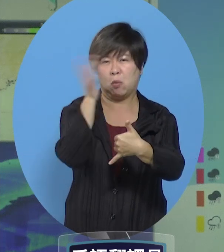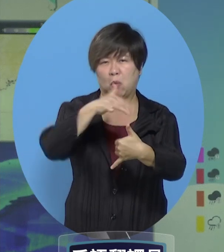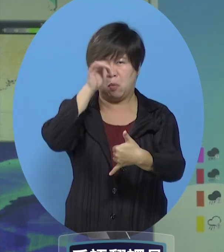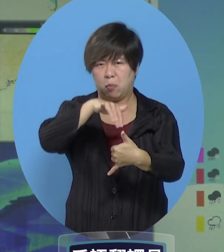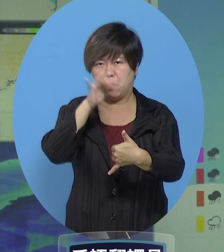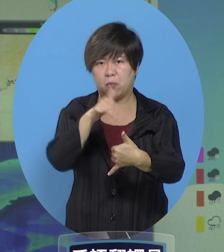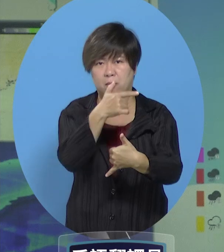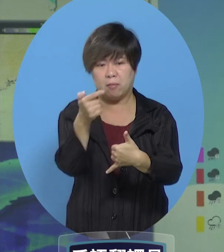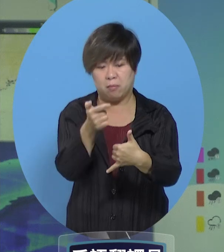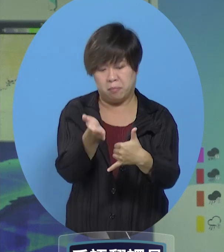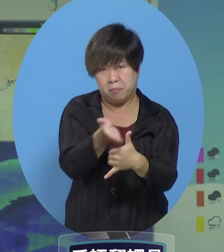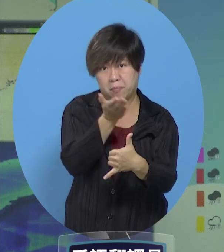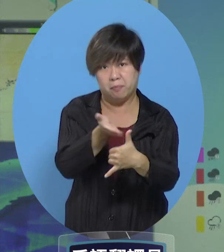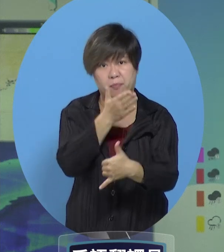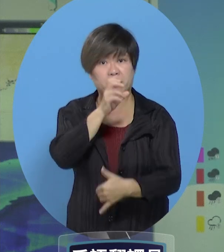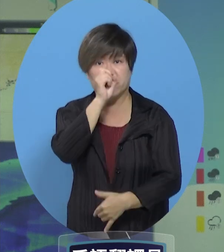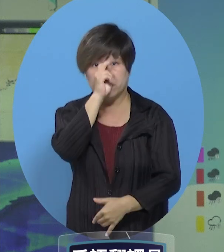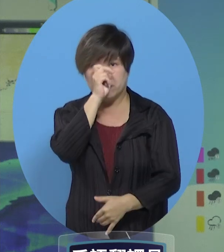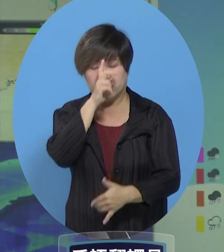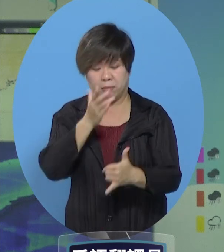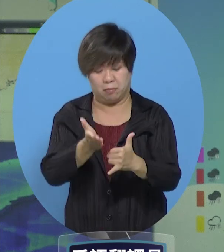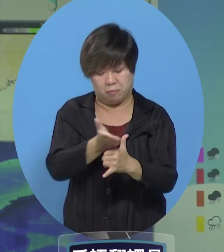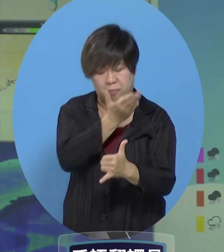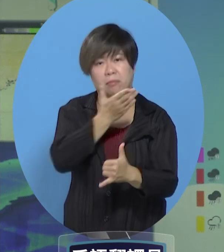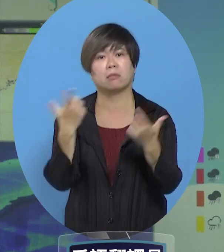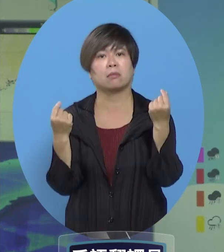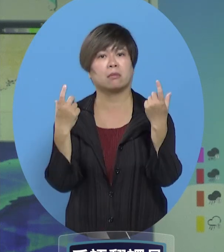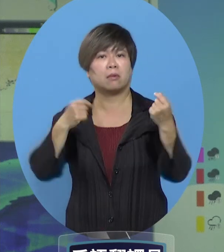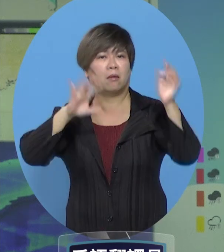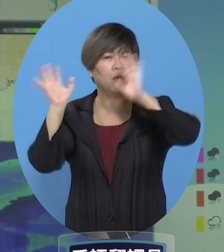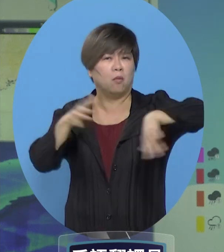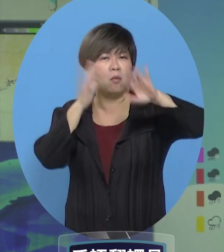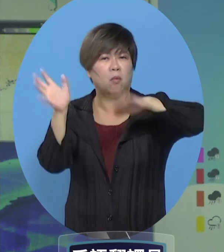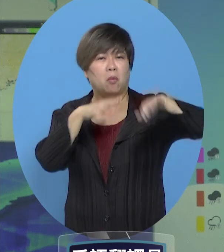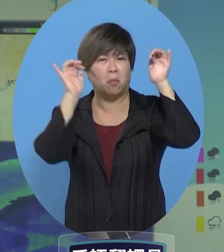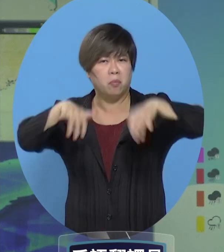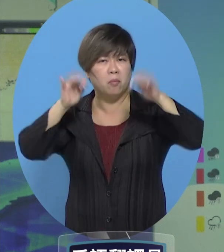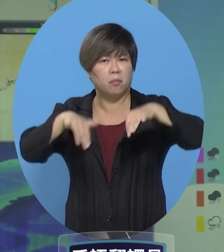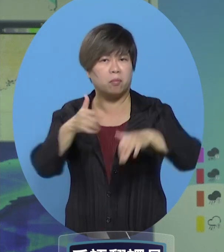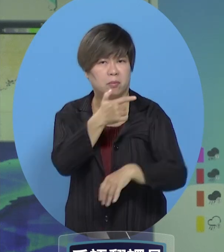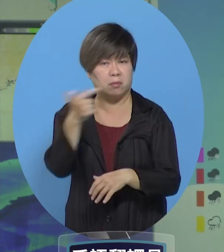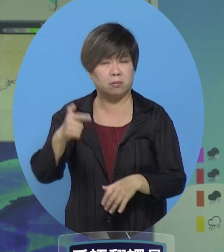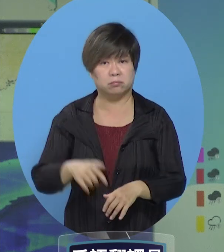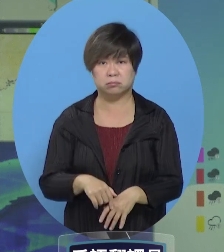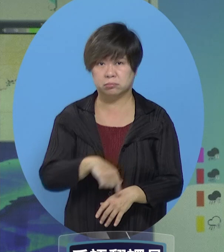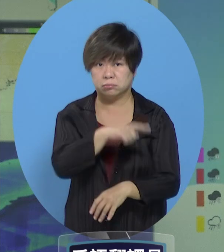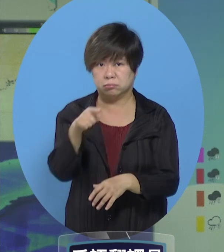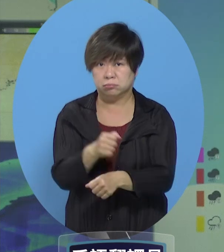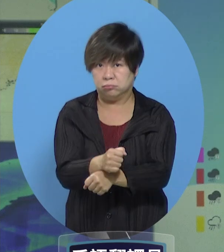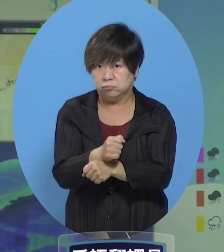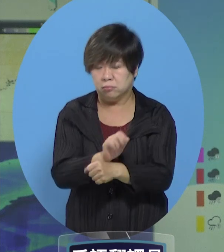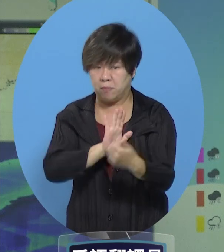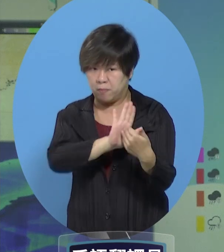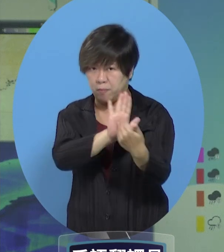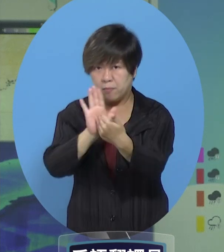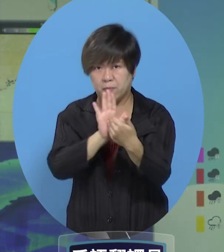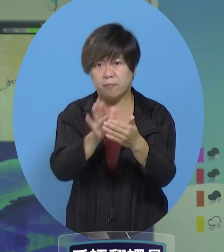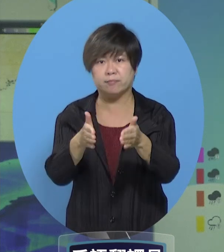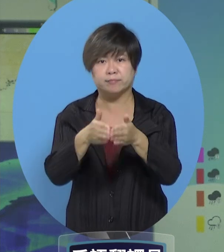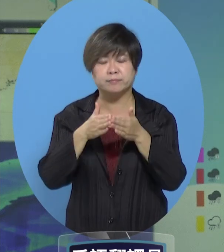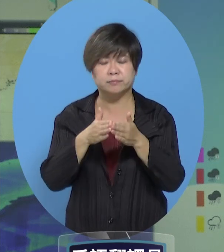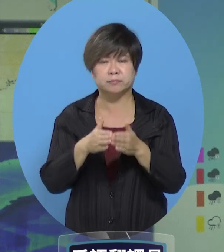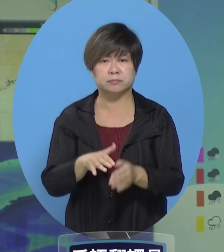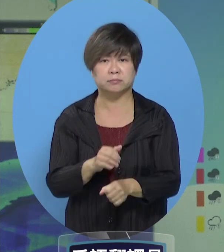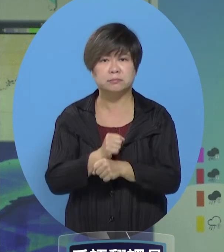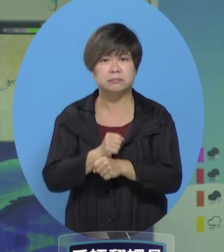在北台湾，也就是宜兰到整个北部地区，风雨的状况最显著，请大家及早做好相关的准备，并且随